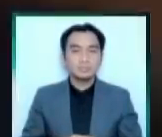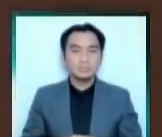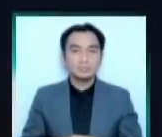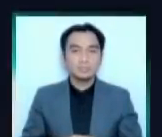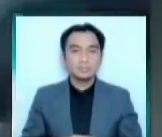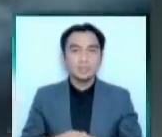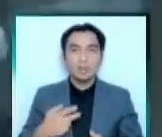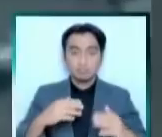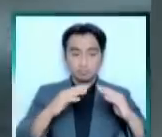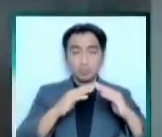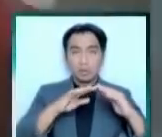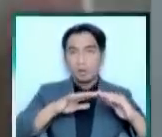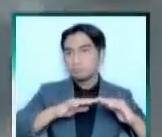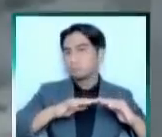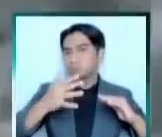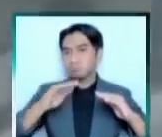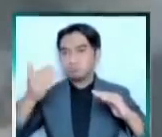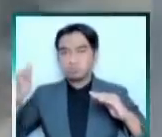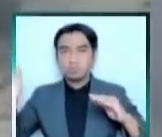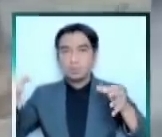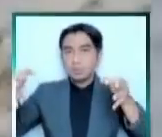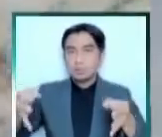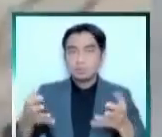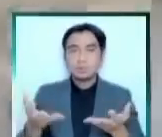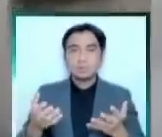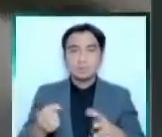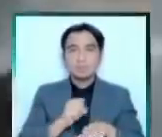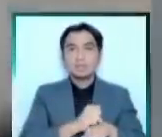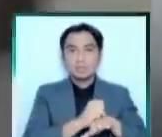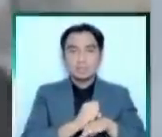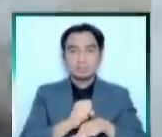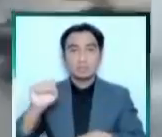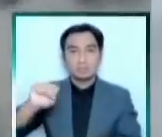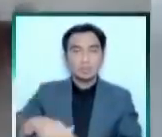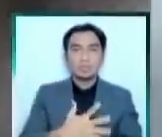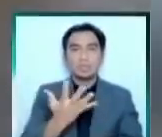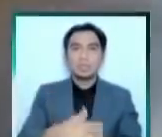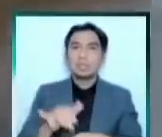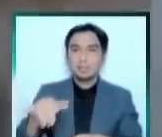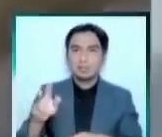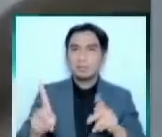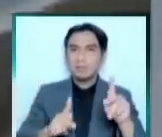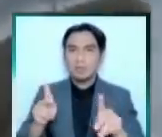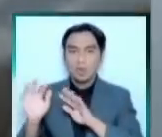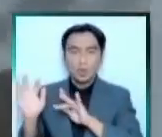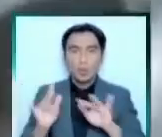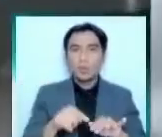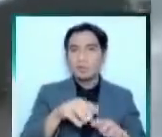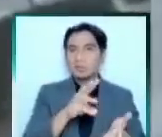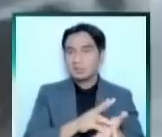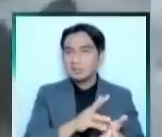natuklap ang bubong ng The Passports Complex Stadium sa Siargao Island. Diyan pa man din lumikas ang ilang residenteng naghanap ng ligtas